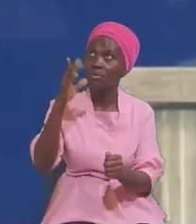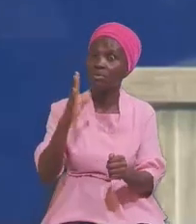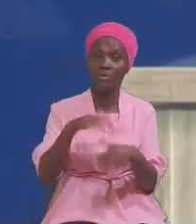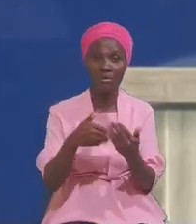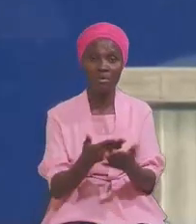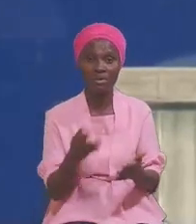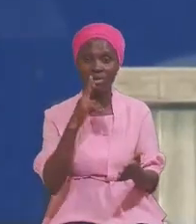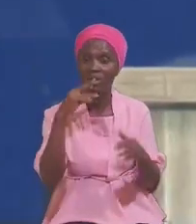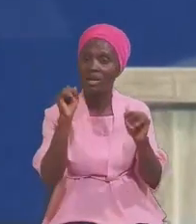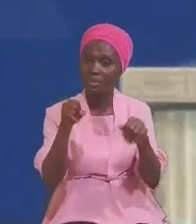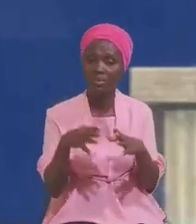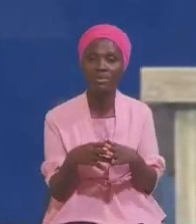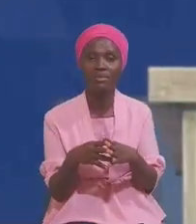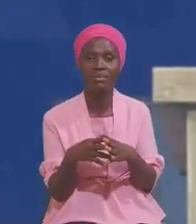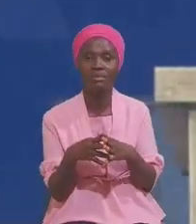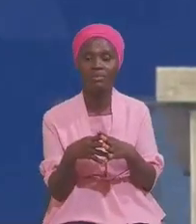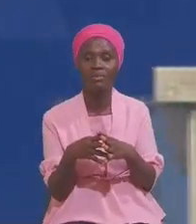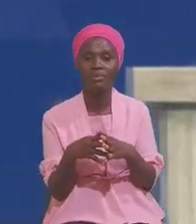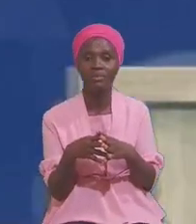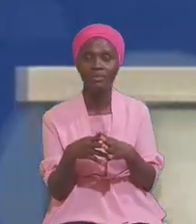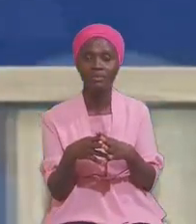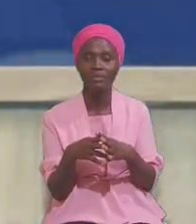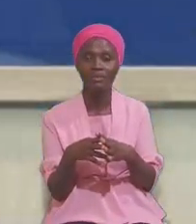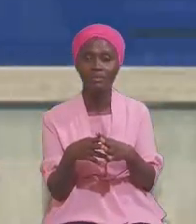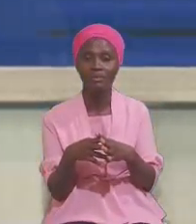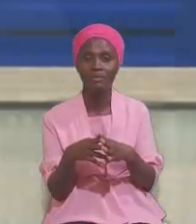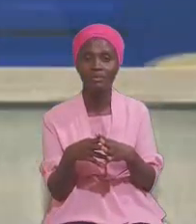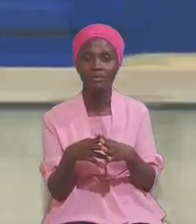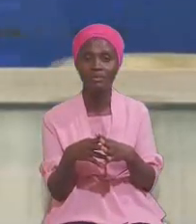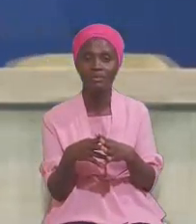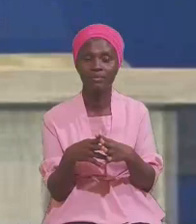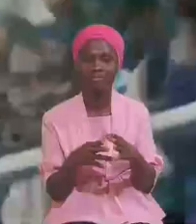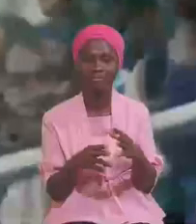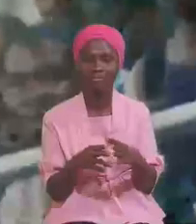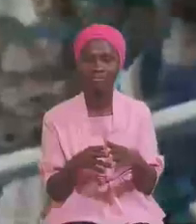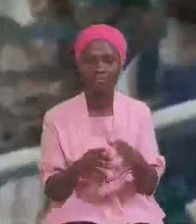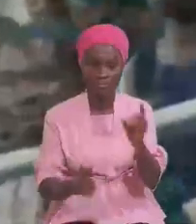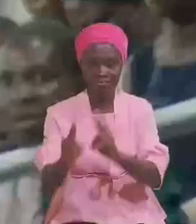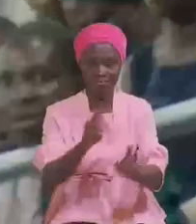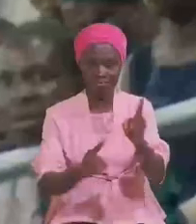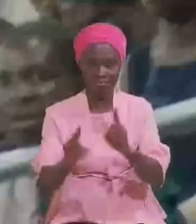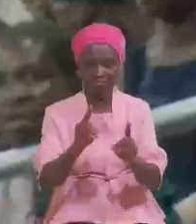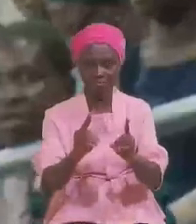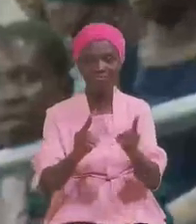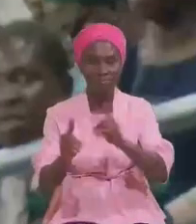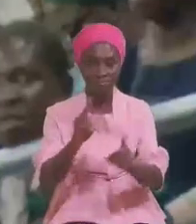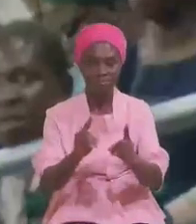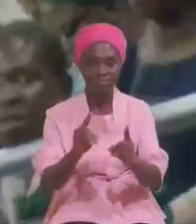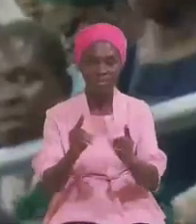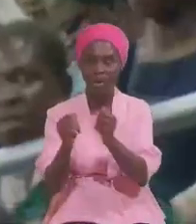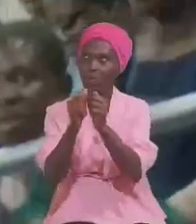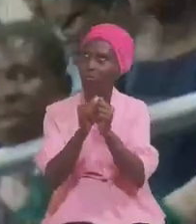qu'ils marchent, car tout est possible à Dieu. Il faut dire, car tout est possible. Il faut dire,